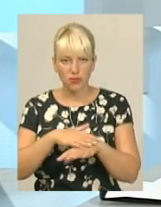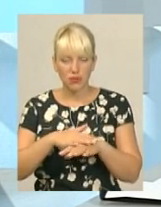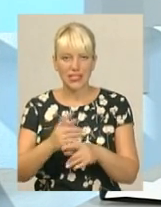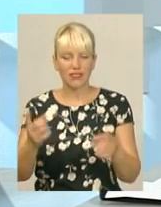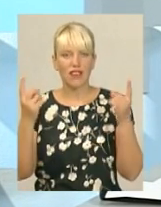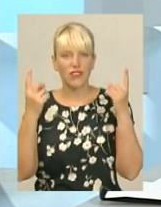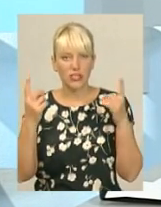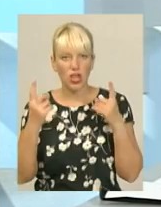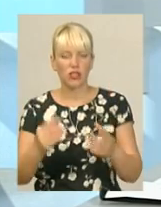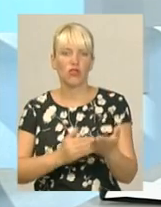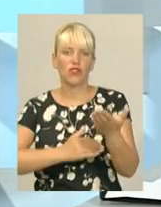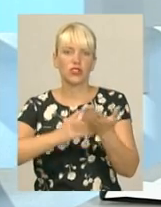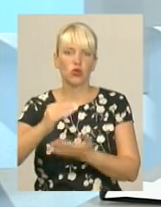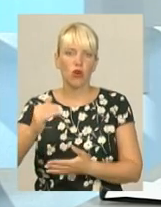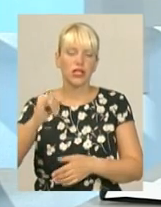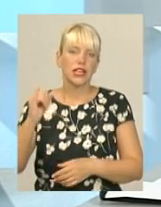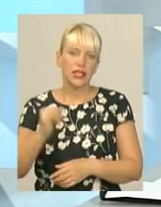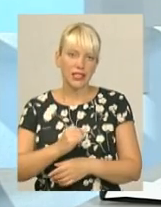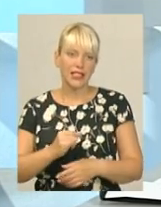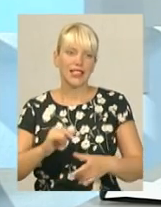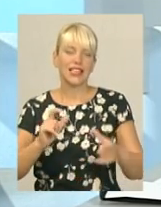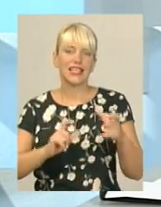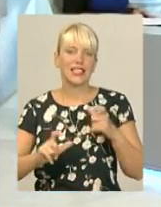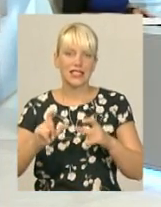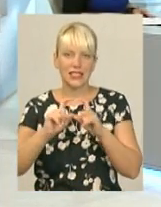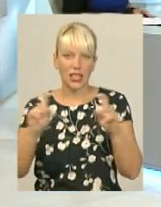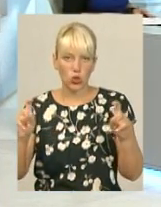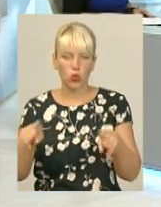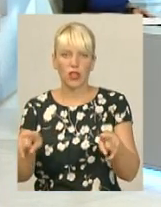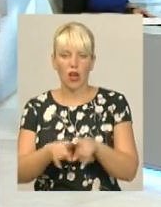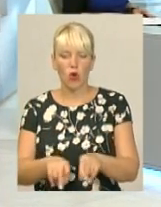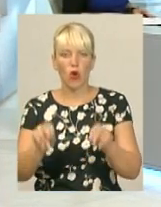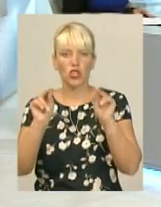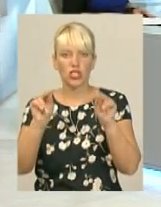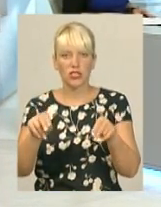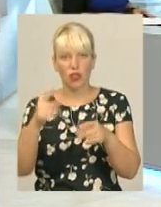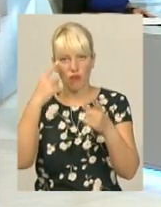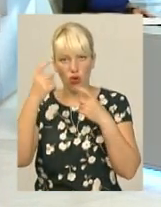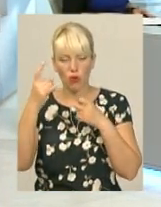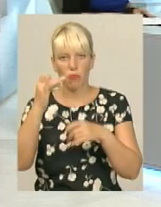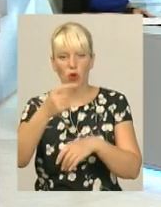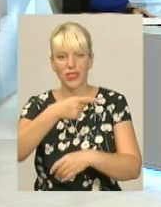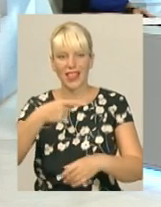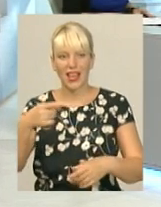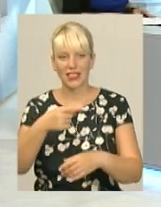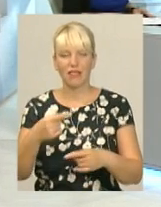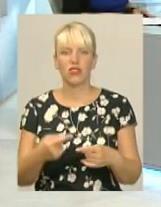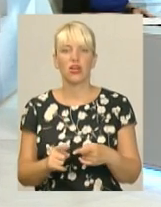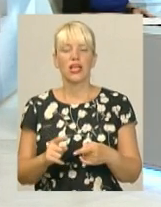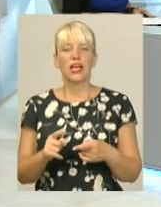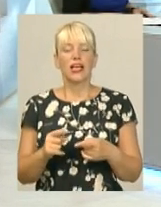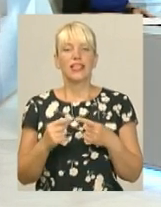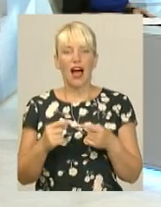надзвичайно високі, і інститут такого доброчесного інформування про негативні явища вони